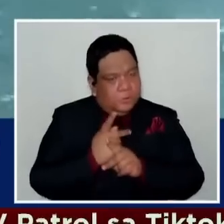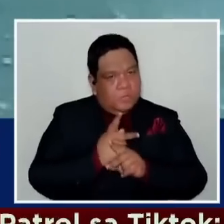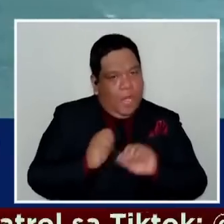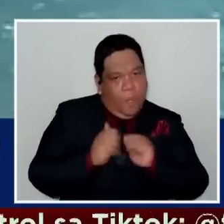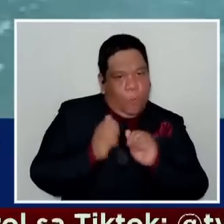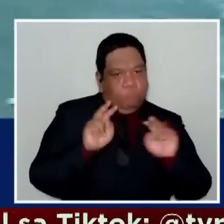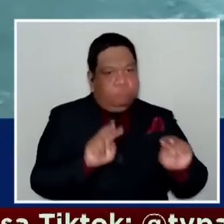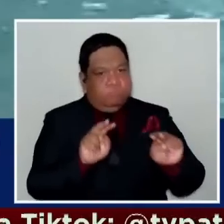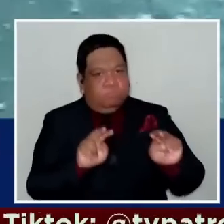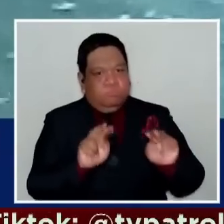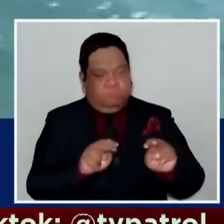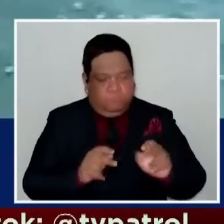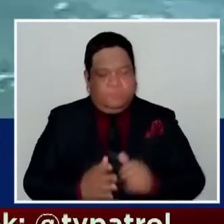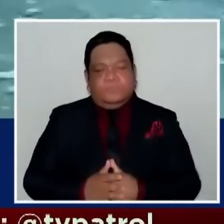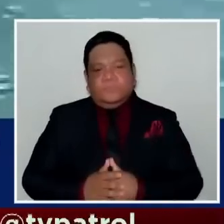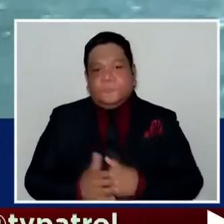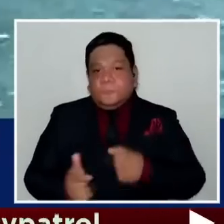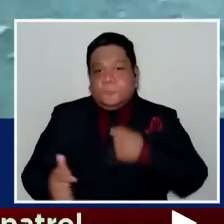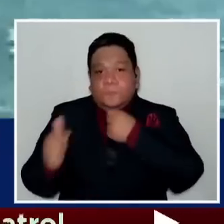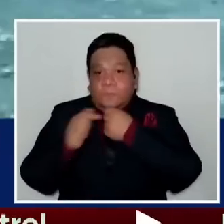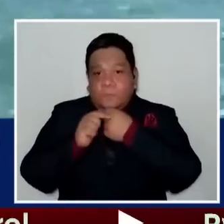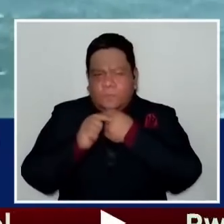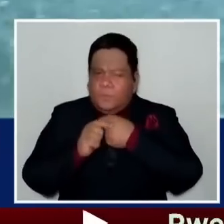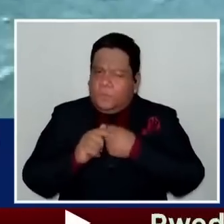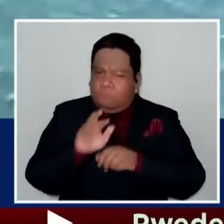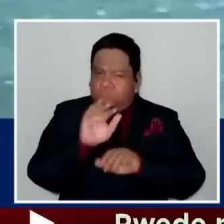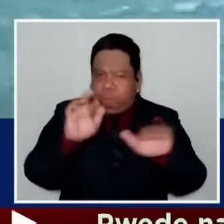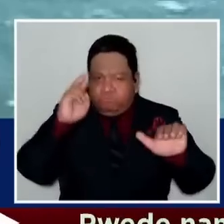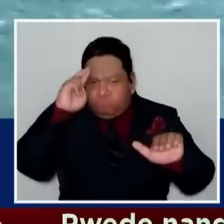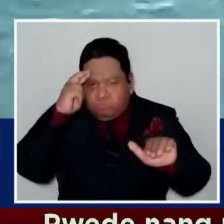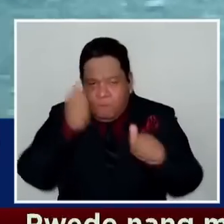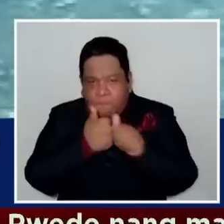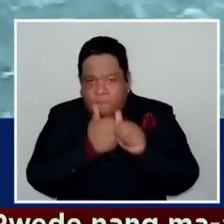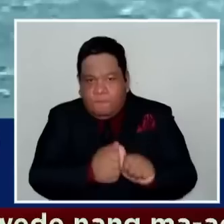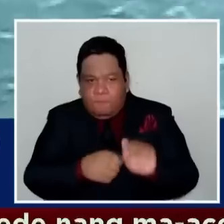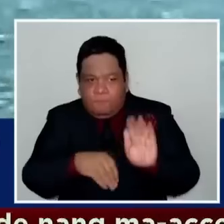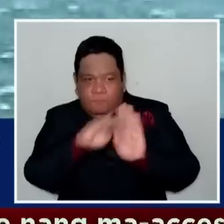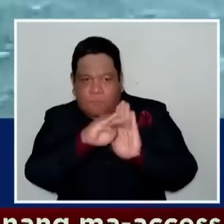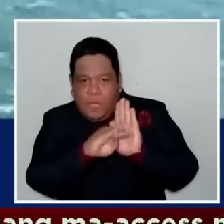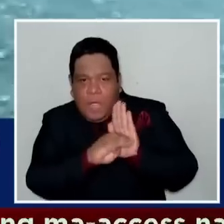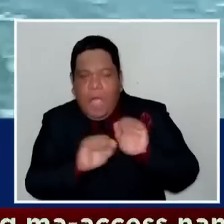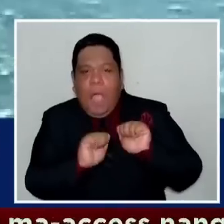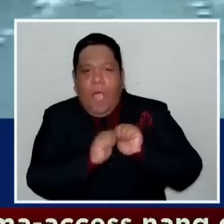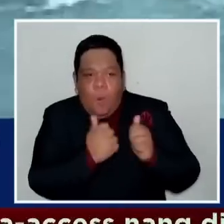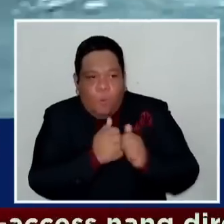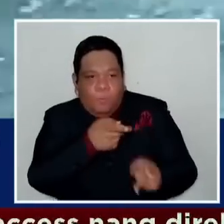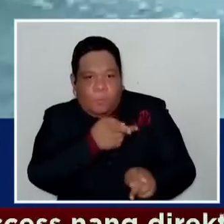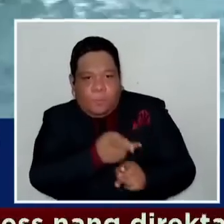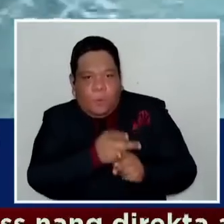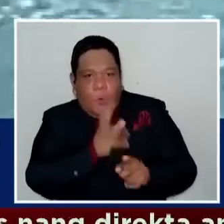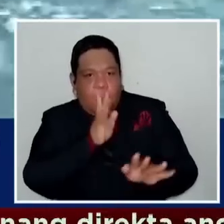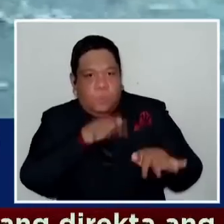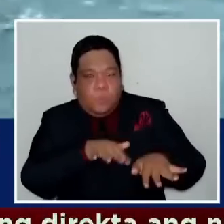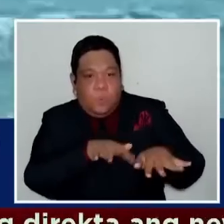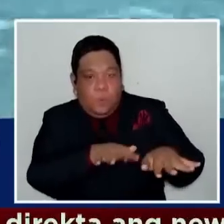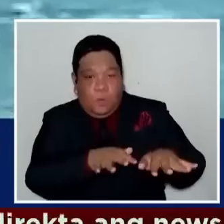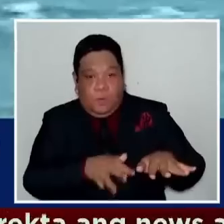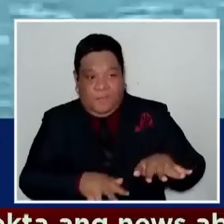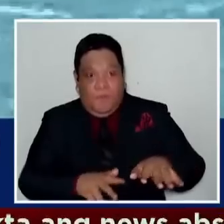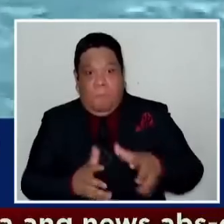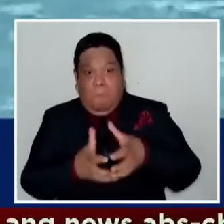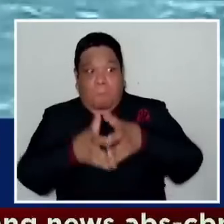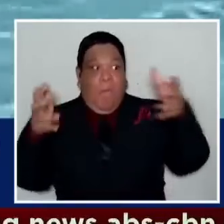paalala nila, sumunod sa mga tamang paraan ng aquaculture, gaya ng hindi pag-overstock ng mga isda